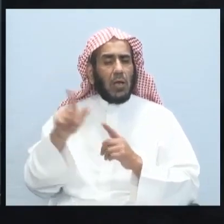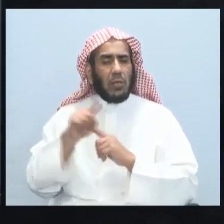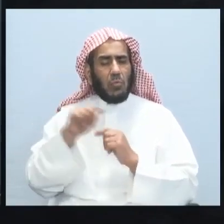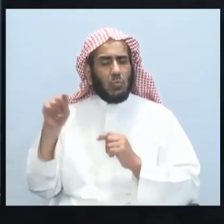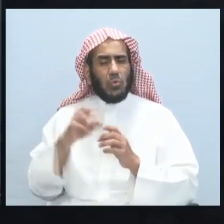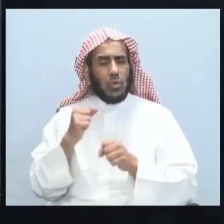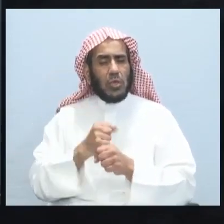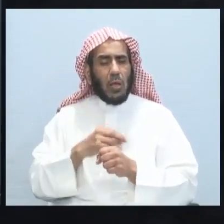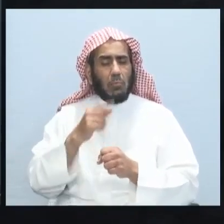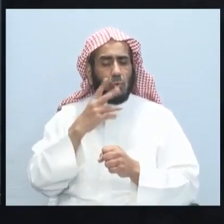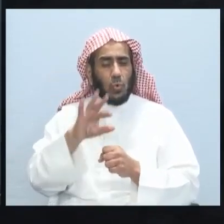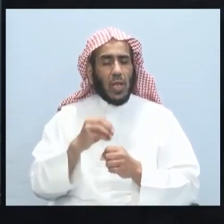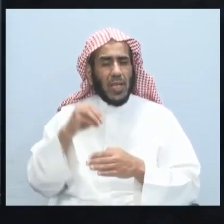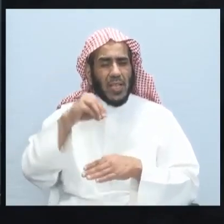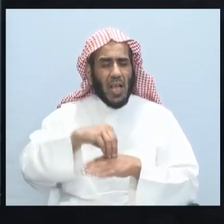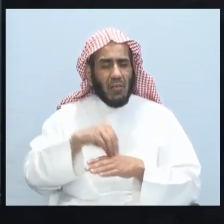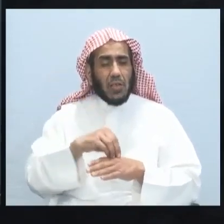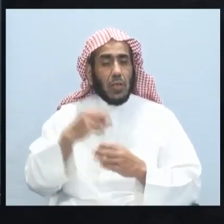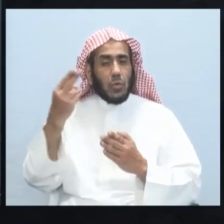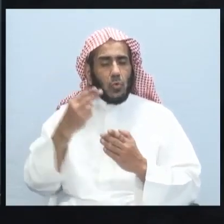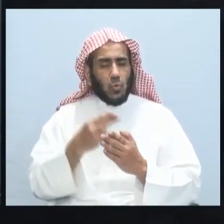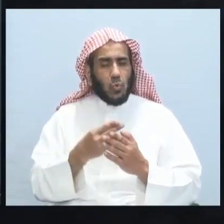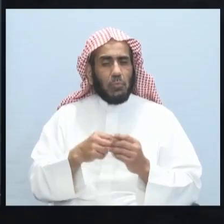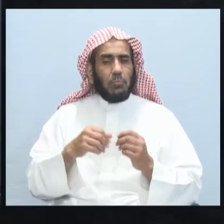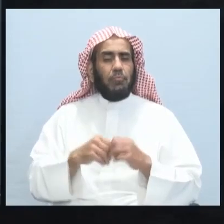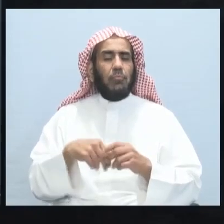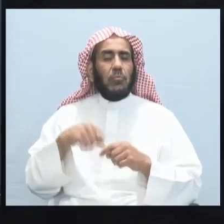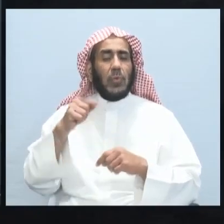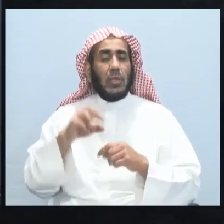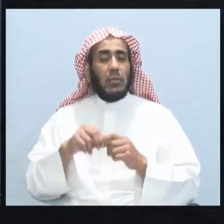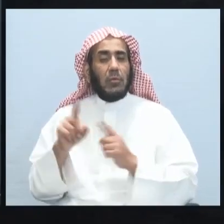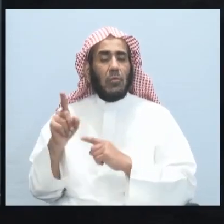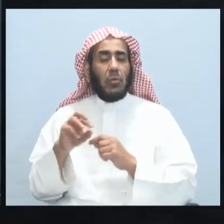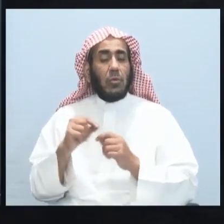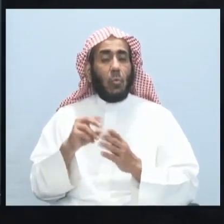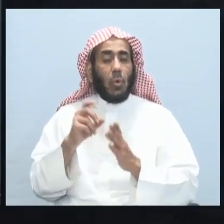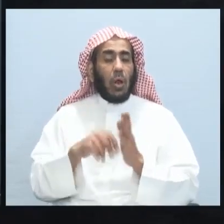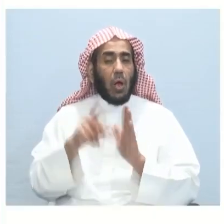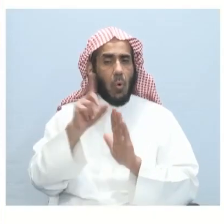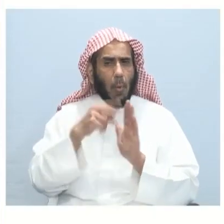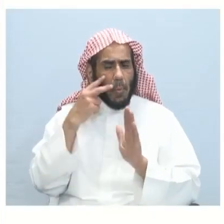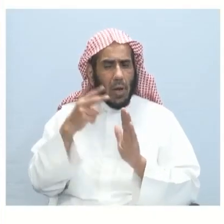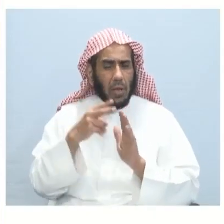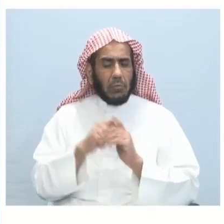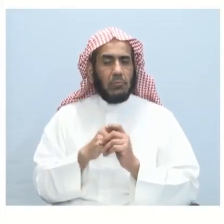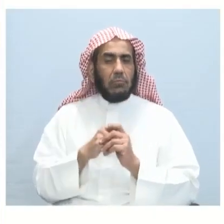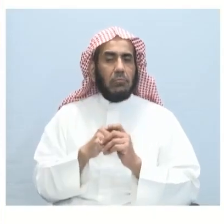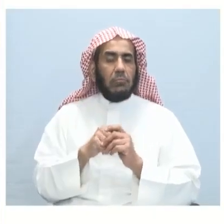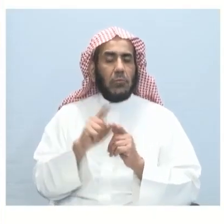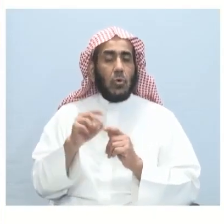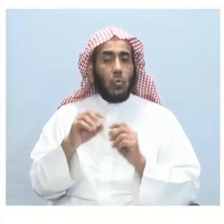بامكانك بسهوله اضافه الرسوم التخطيطيه دايجرام والقوائم المرئيه في جول ليست